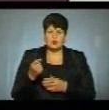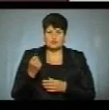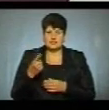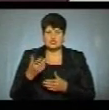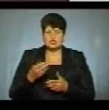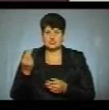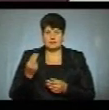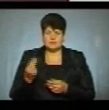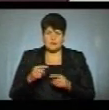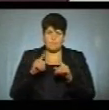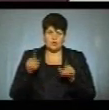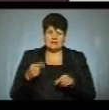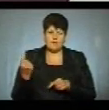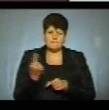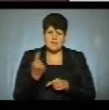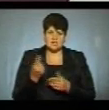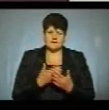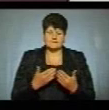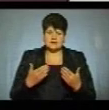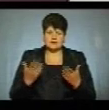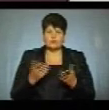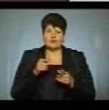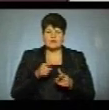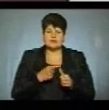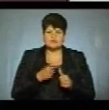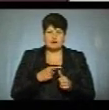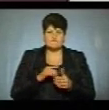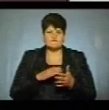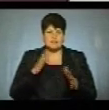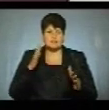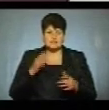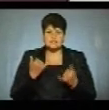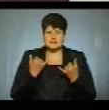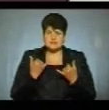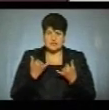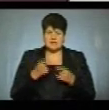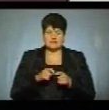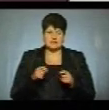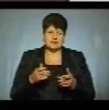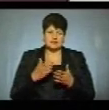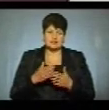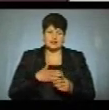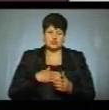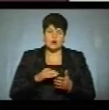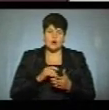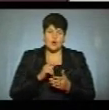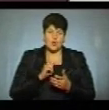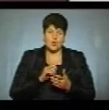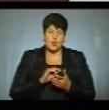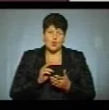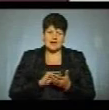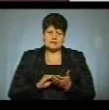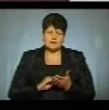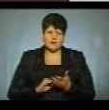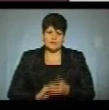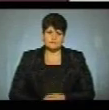живописних полотен. Це його перша персональна виставка, яку він назвав «Відблиск». Зараз на відкритті перебуває наша кореспондентка Анжела Шова. Вона із